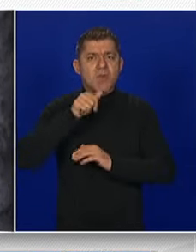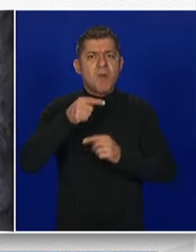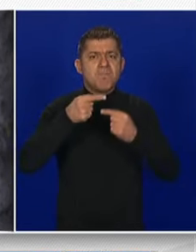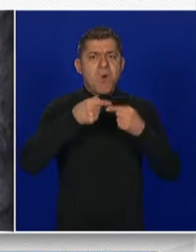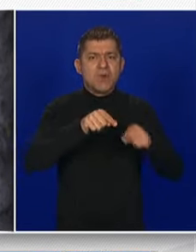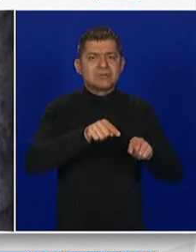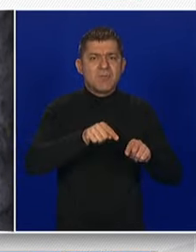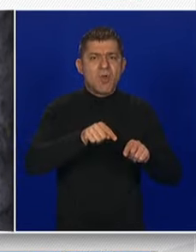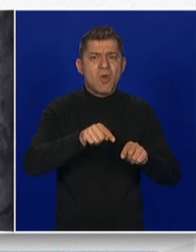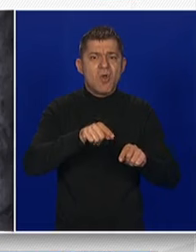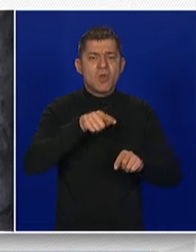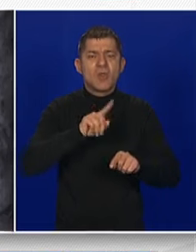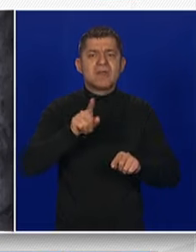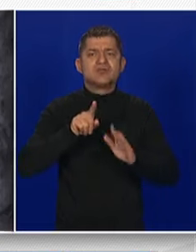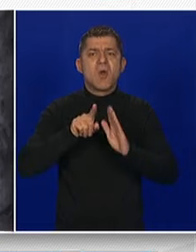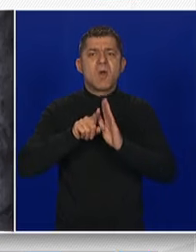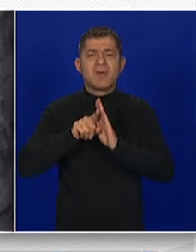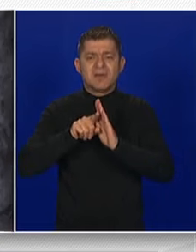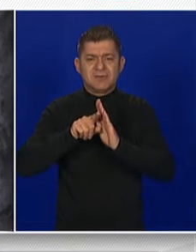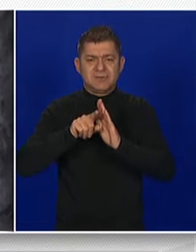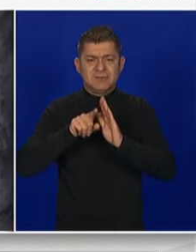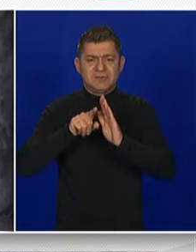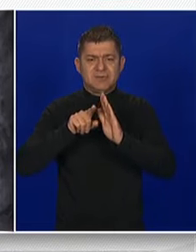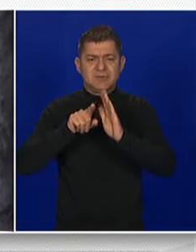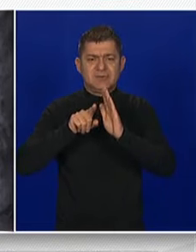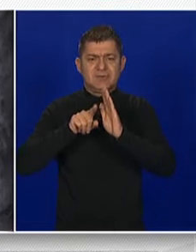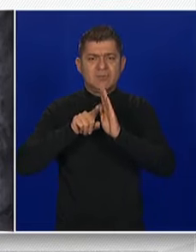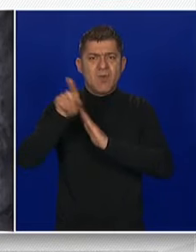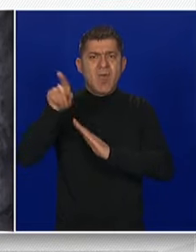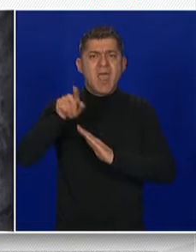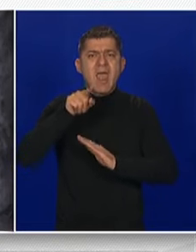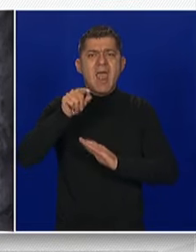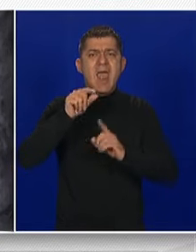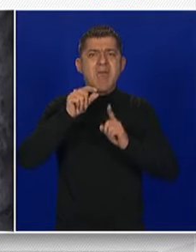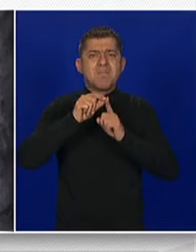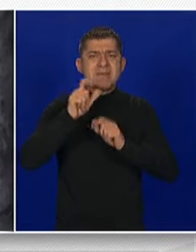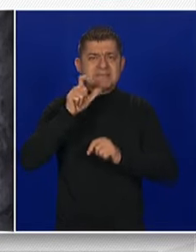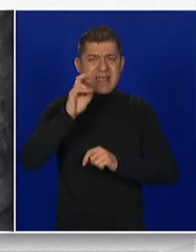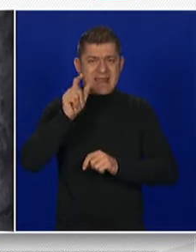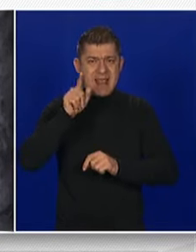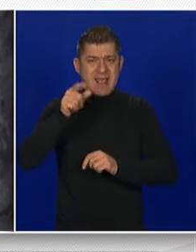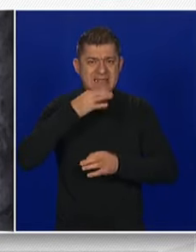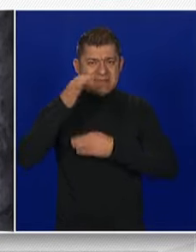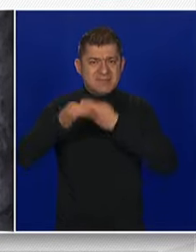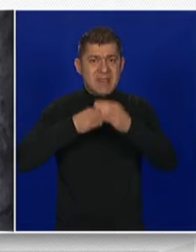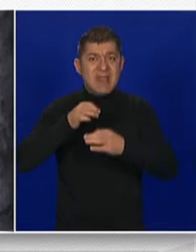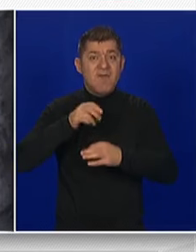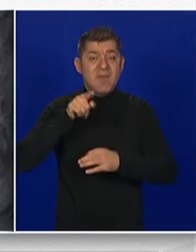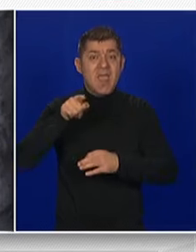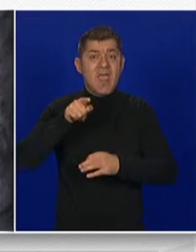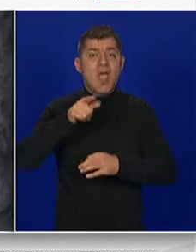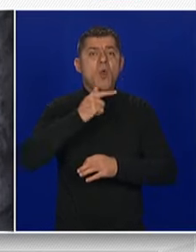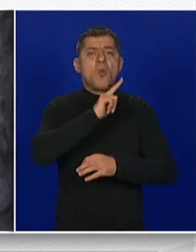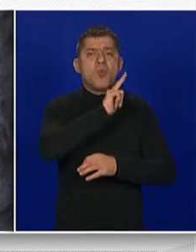nisu rezultati PCR-a koji je zlatni standard u dijagnostici, ali oni naravno objavljuju te, a tako i u